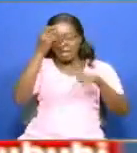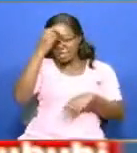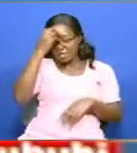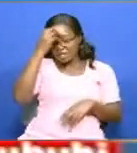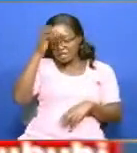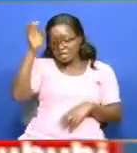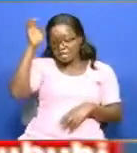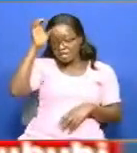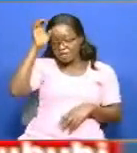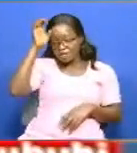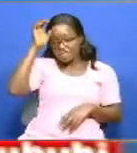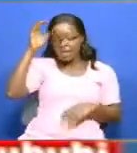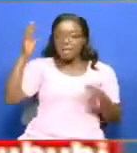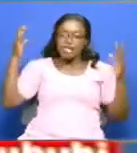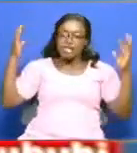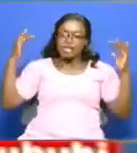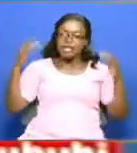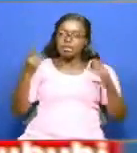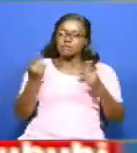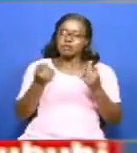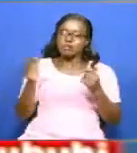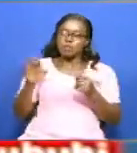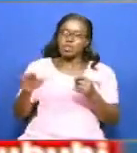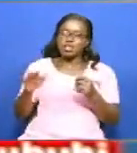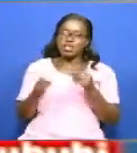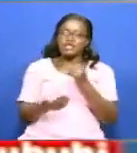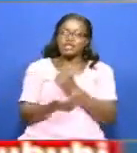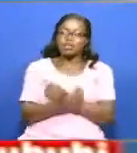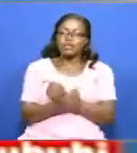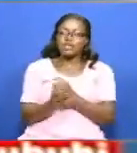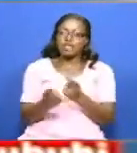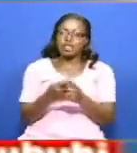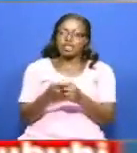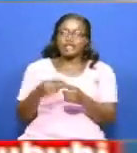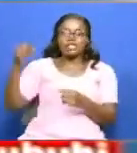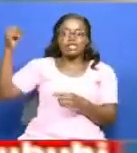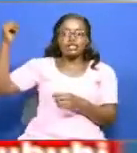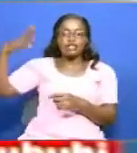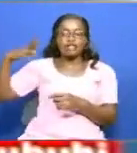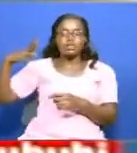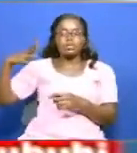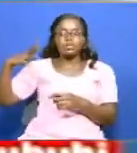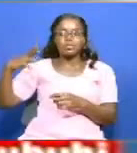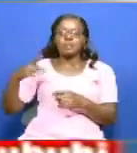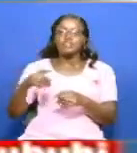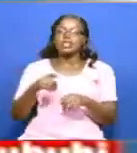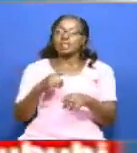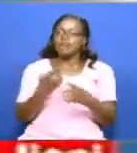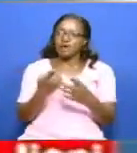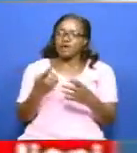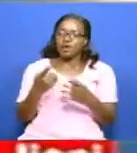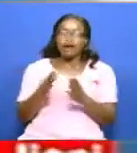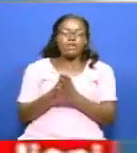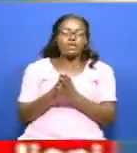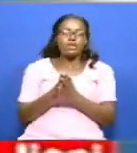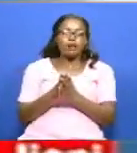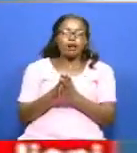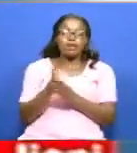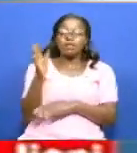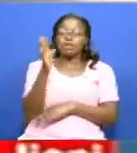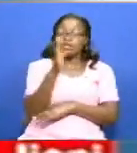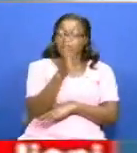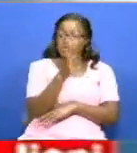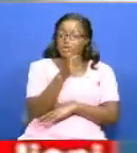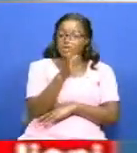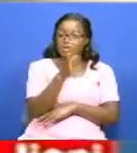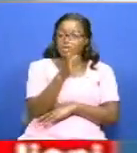Eldoret tarajie mvua katika maeneo machache nyakati za asubuhi itakayopisha vipindi vya jua. Tuangazie sasa hali itakavyokuwa nyakati za adhuhuri, ambapo